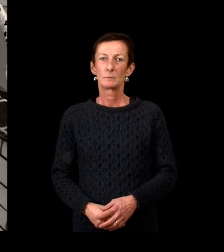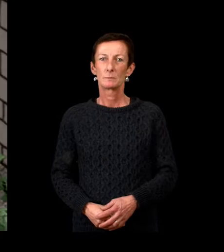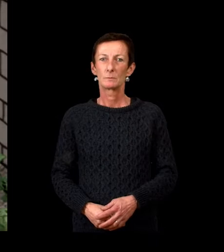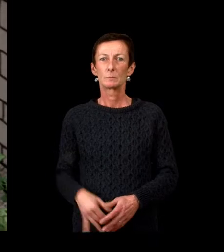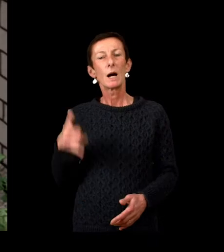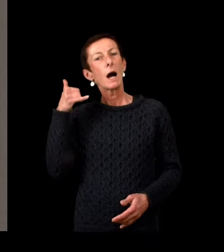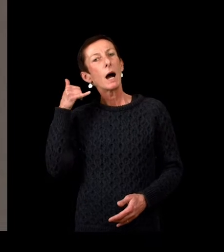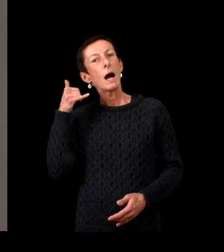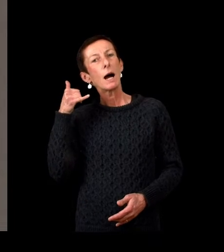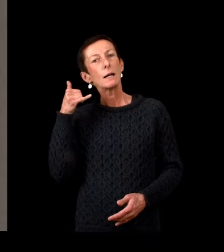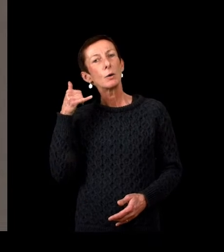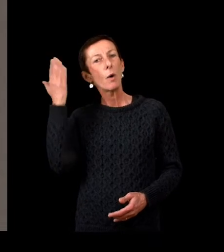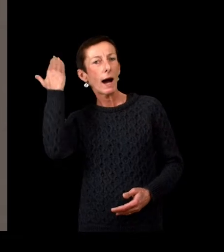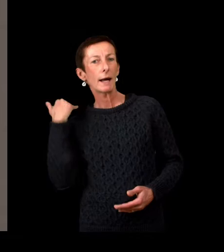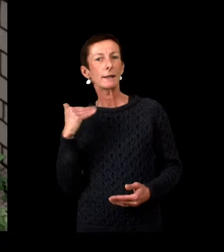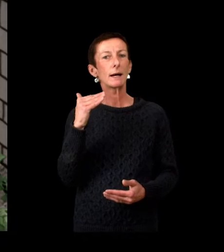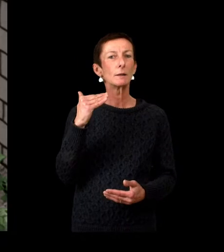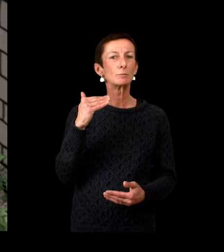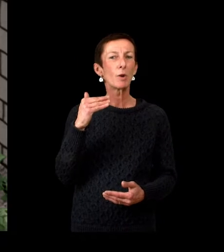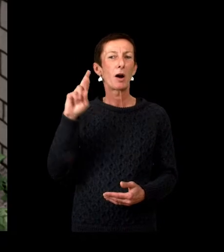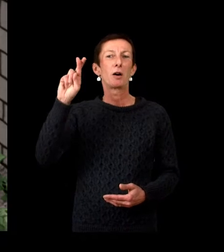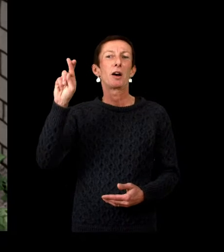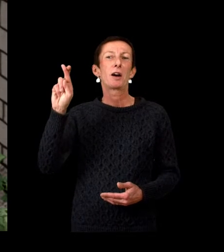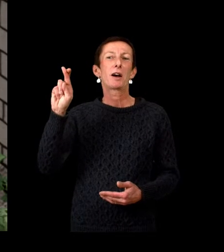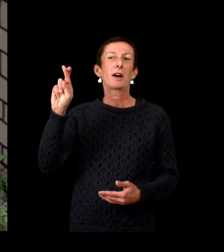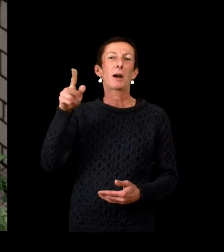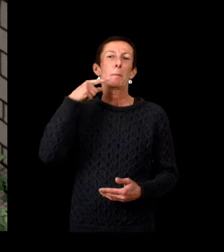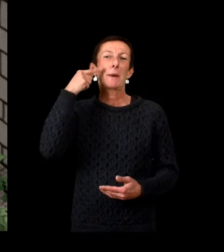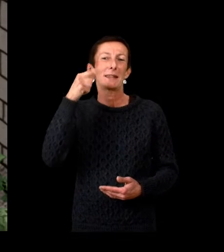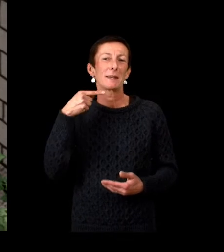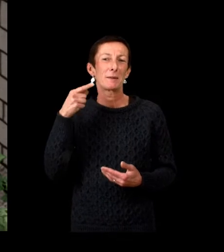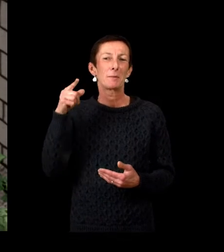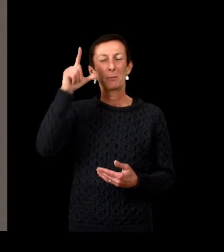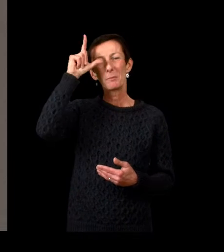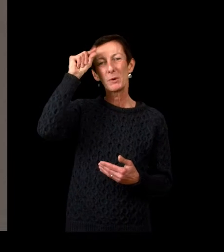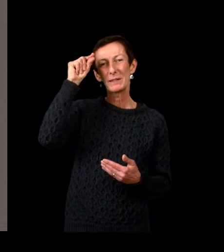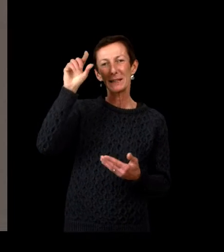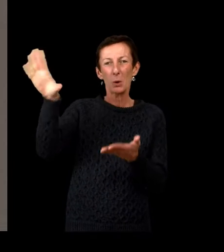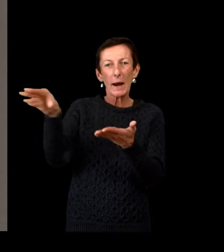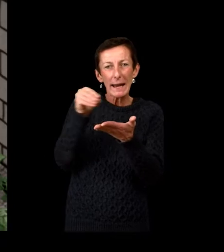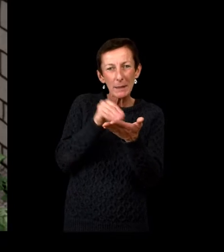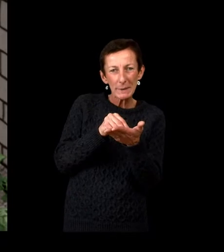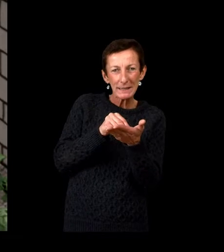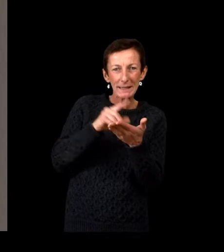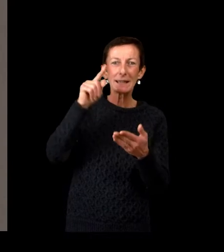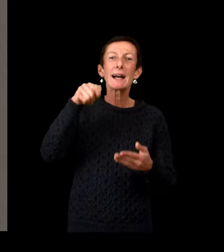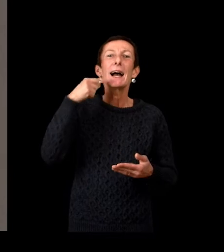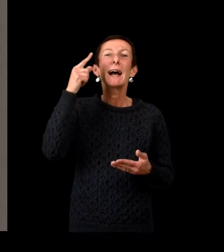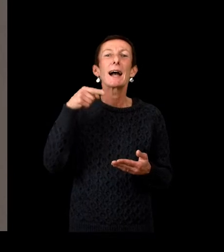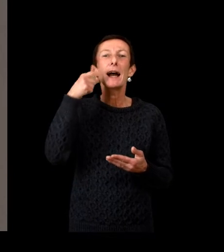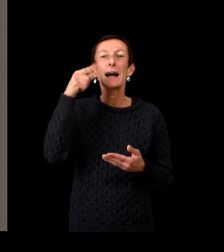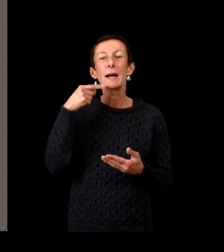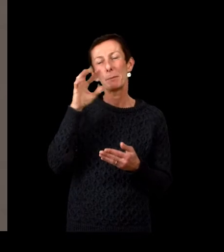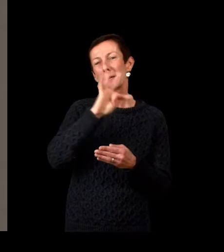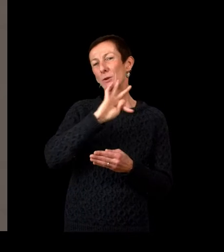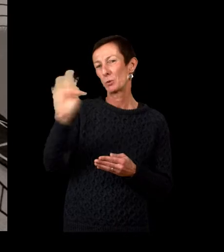Allô, Anna? Allô, Anna? Alors, qu'est-ce que tu fais finalement? Tu viens avec moi ou pas? Bon, ok, d'accord, j'arrive. Bon, d'accord. À tout de suite. J'arrive, à tout